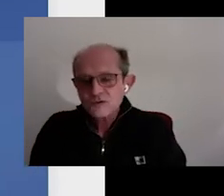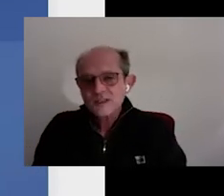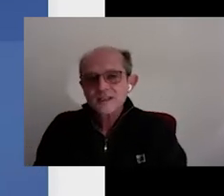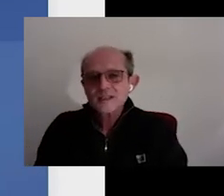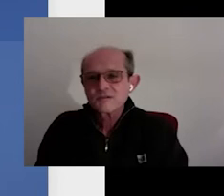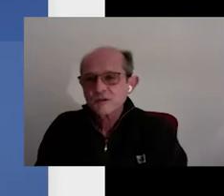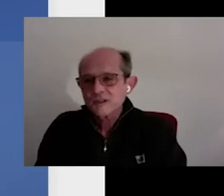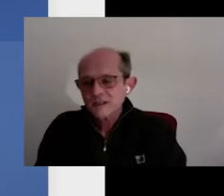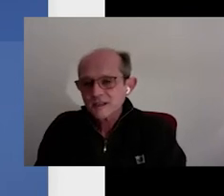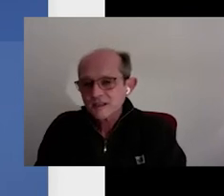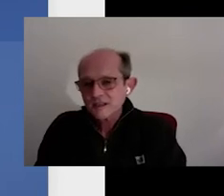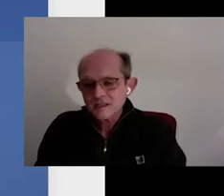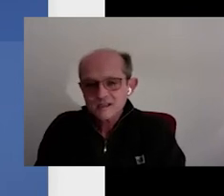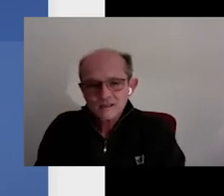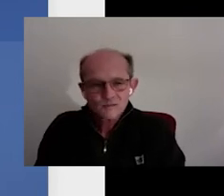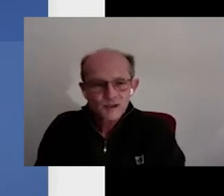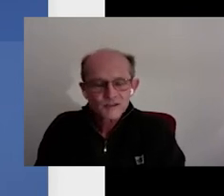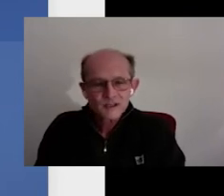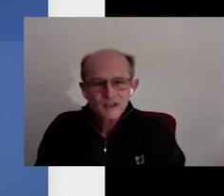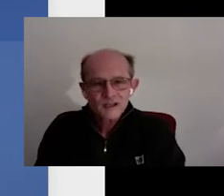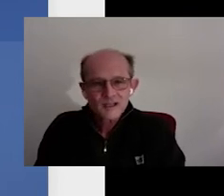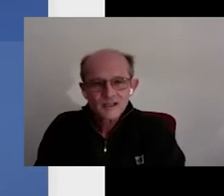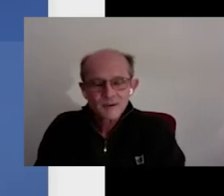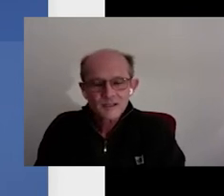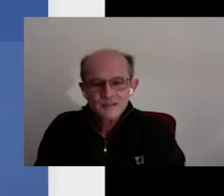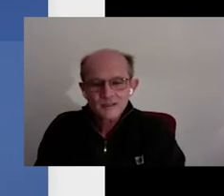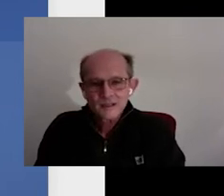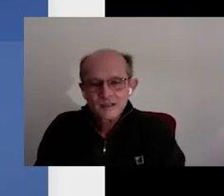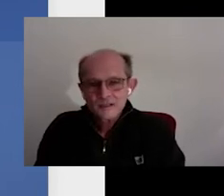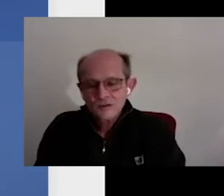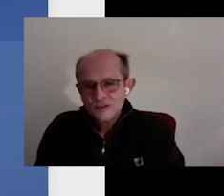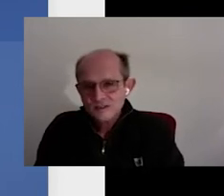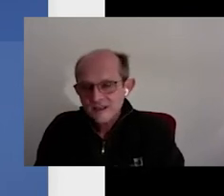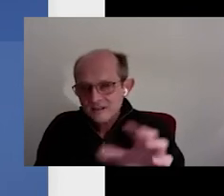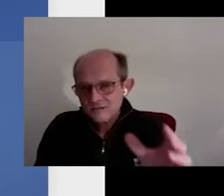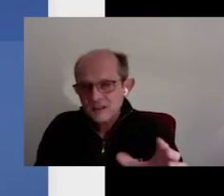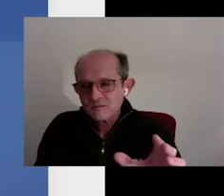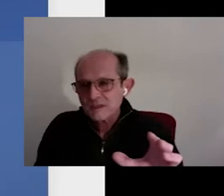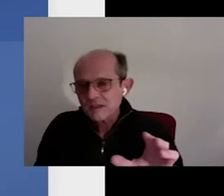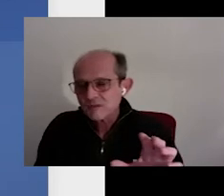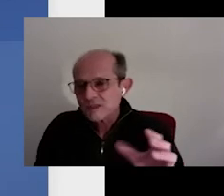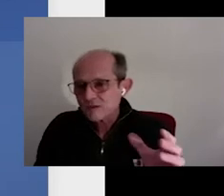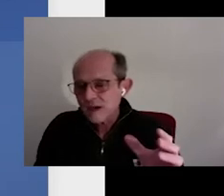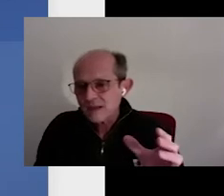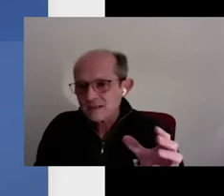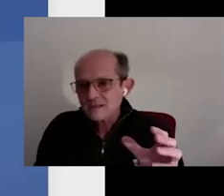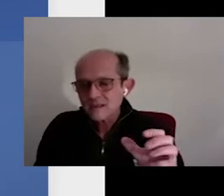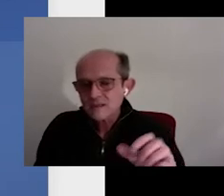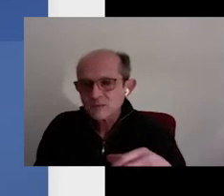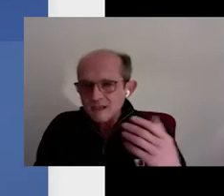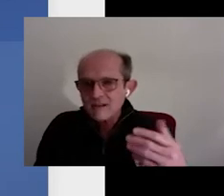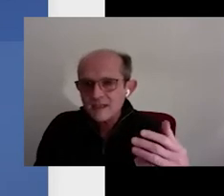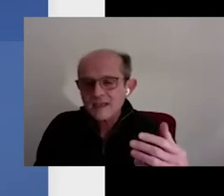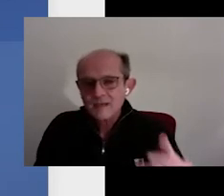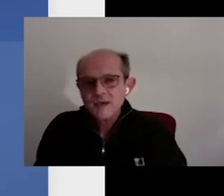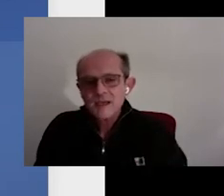trouve confrontée à des difficultés et qui parvient à les déplacer. Ce film nous sert de base